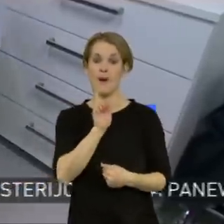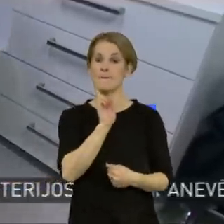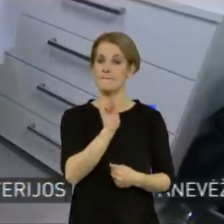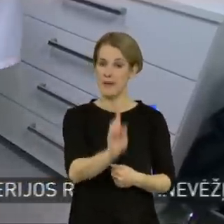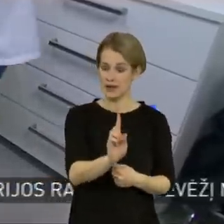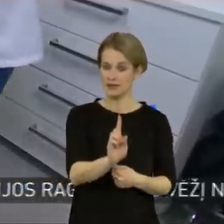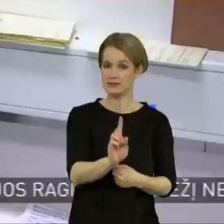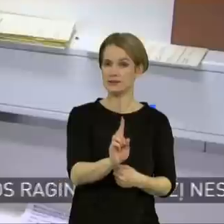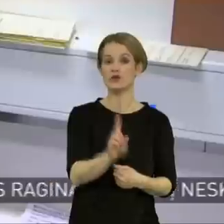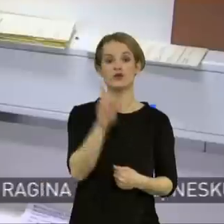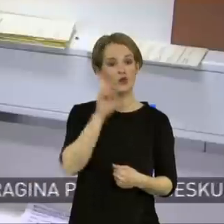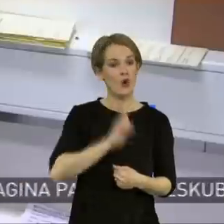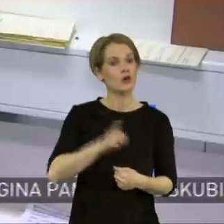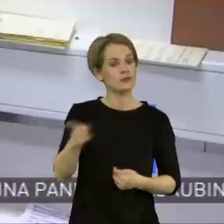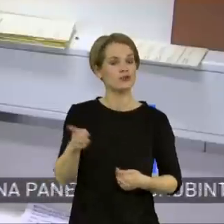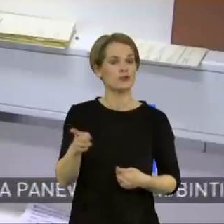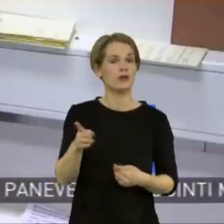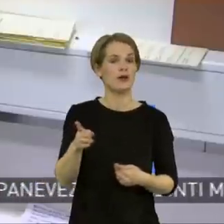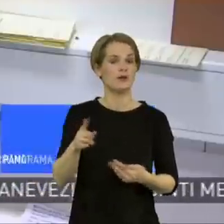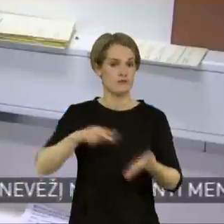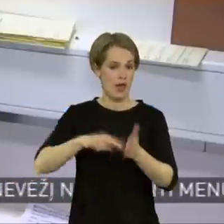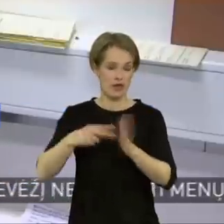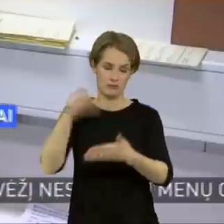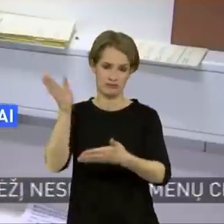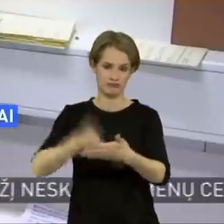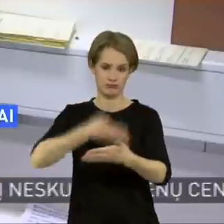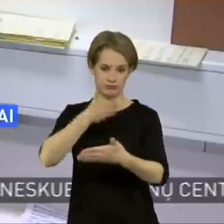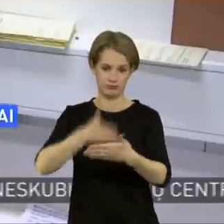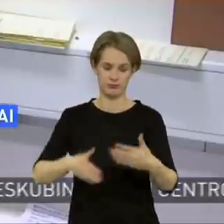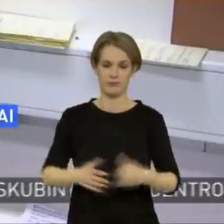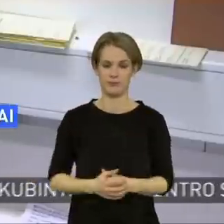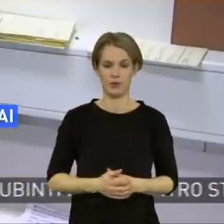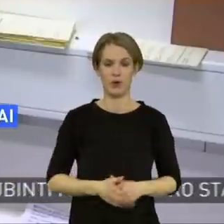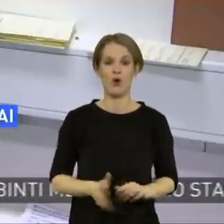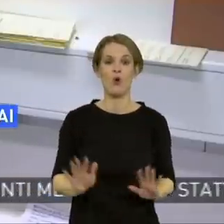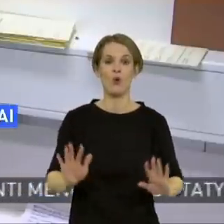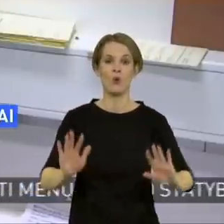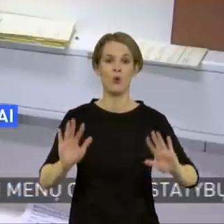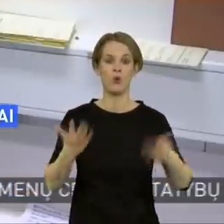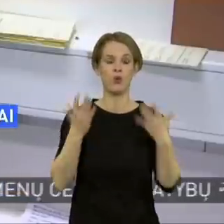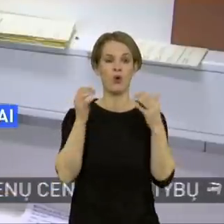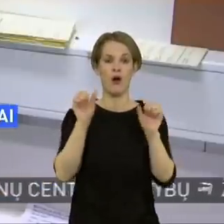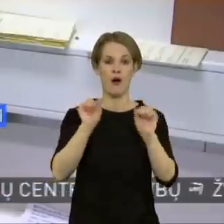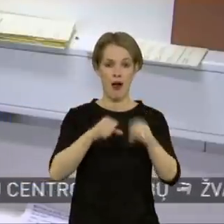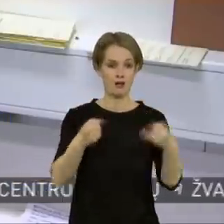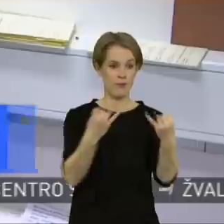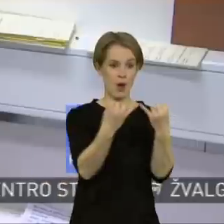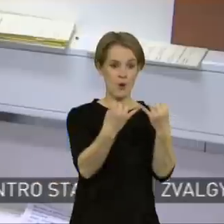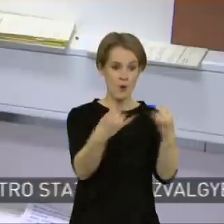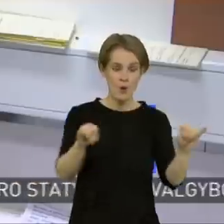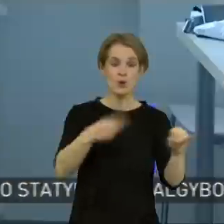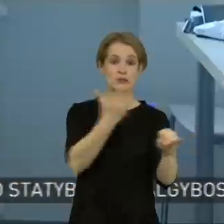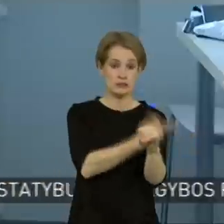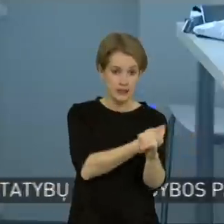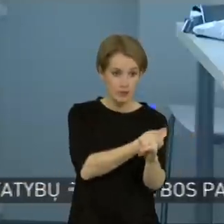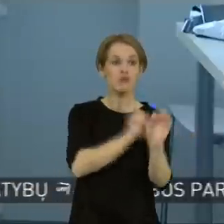ketinama atsisakyti. Jei yra šansas pasiskiepyti, turime pasitikėti mokslu ir medikais.